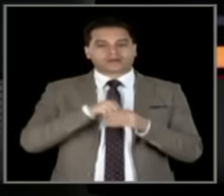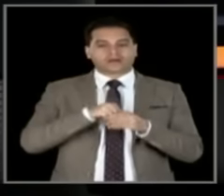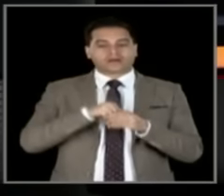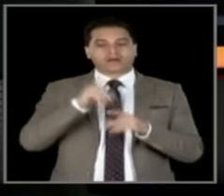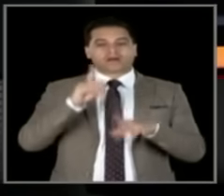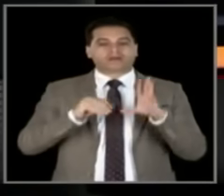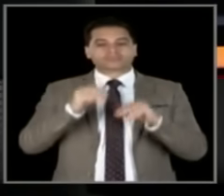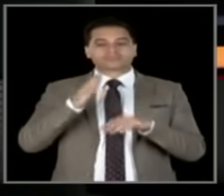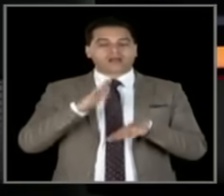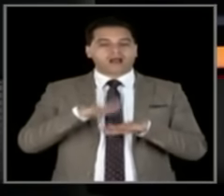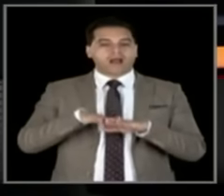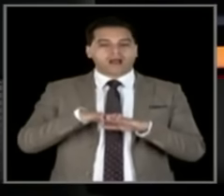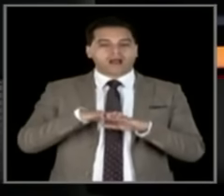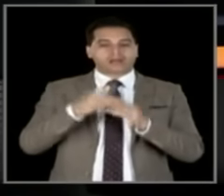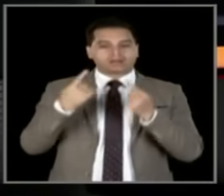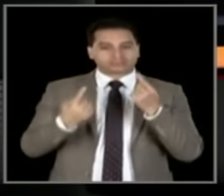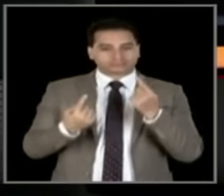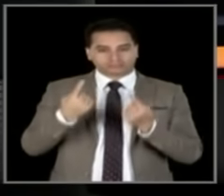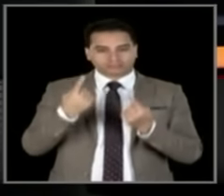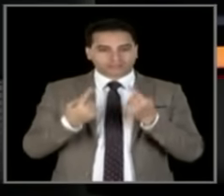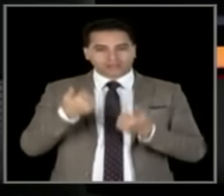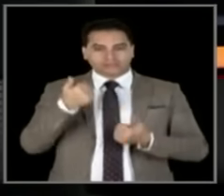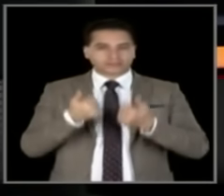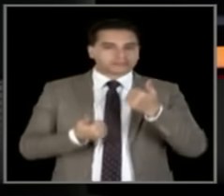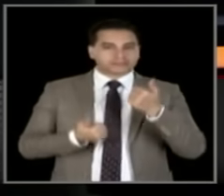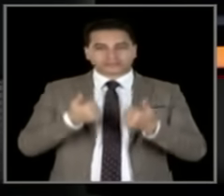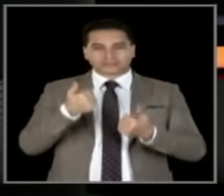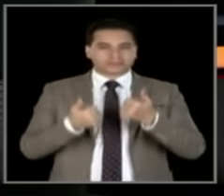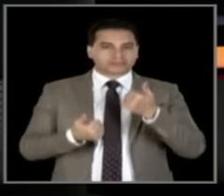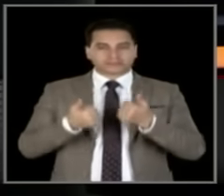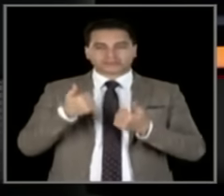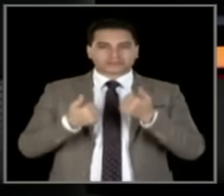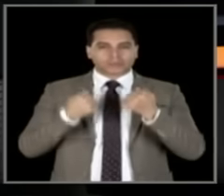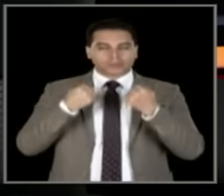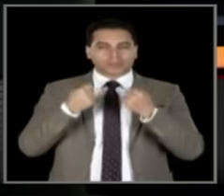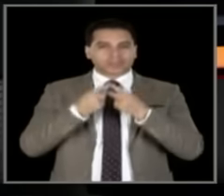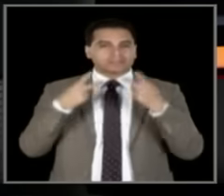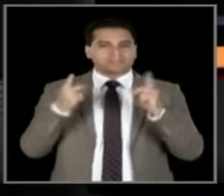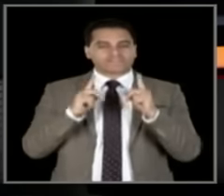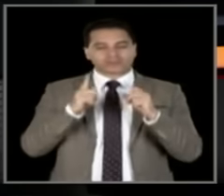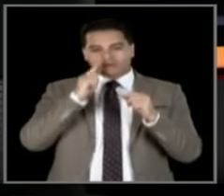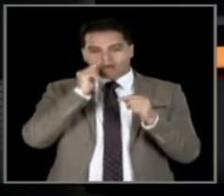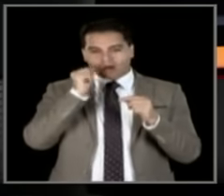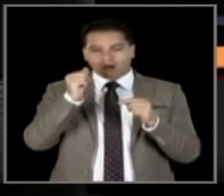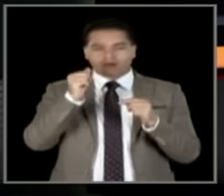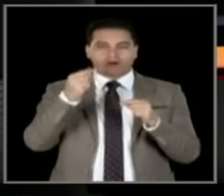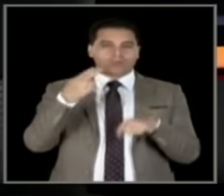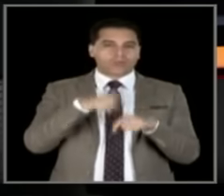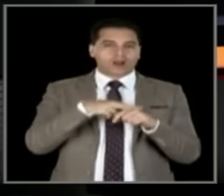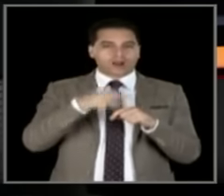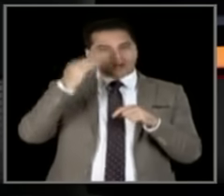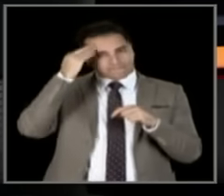الرواية بتتكلم عن الصراعات التي لا تنتهي بين الرجل والمرأة.